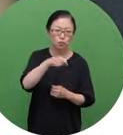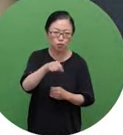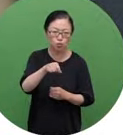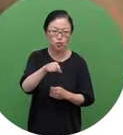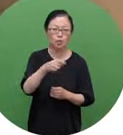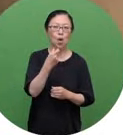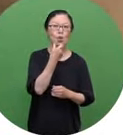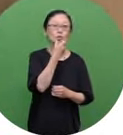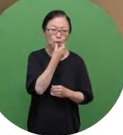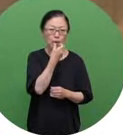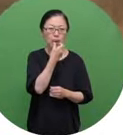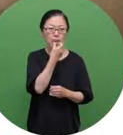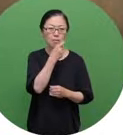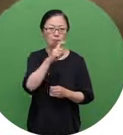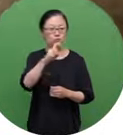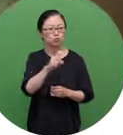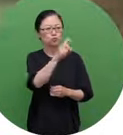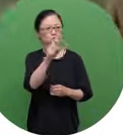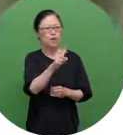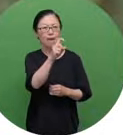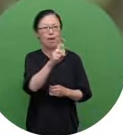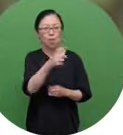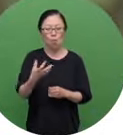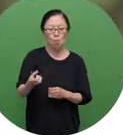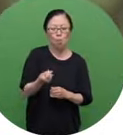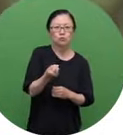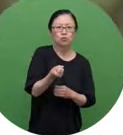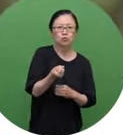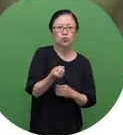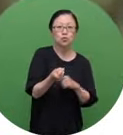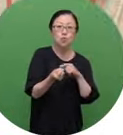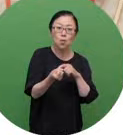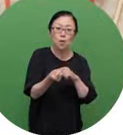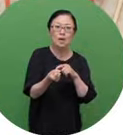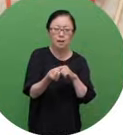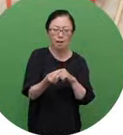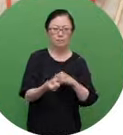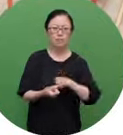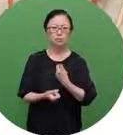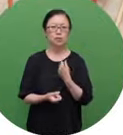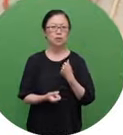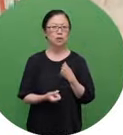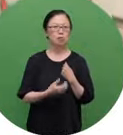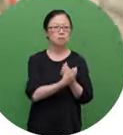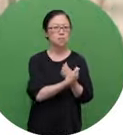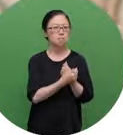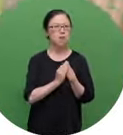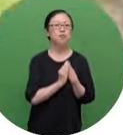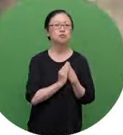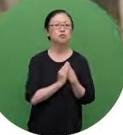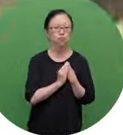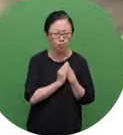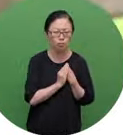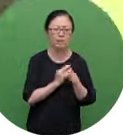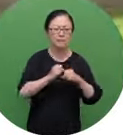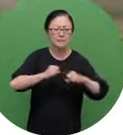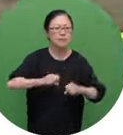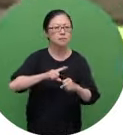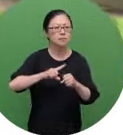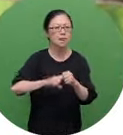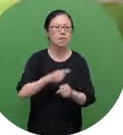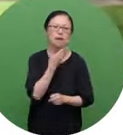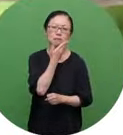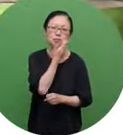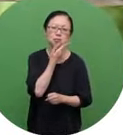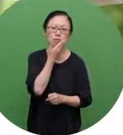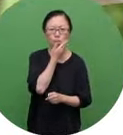りとか、クマ笛、こう笛を吹いて自分の存在を知らせるクマ撃退スプレーとか、こういうのも持ち